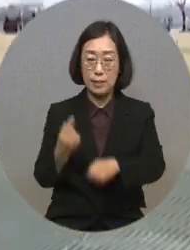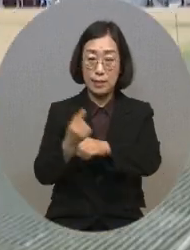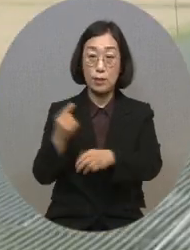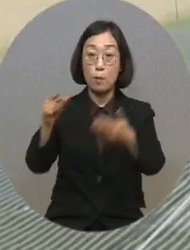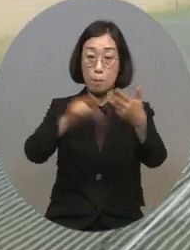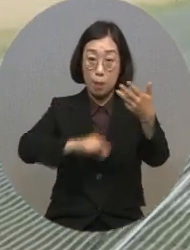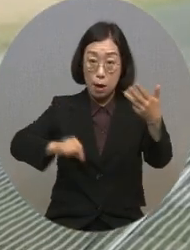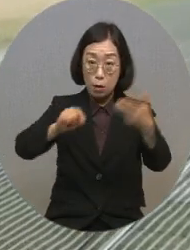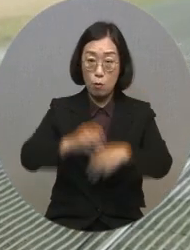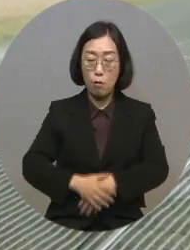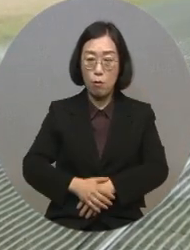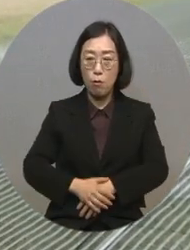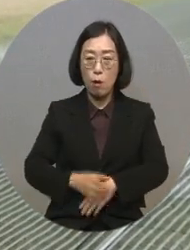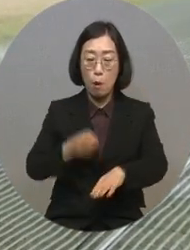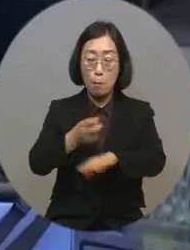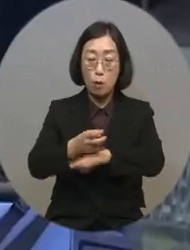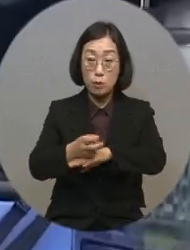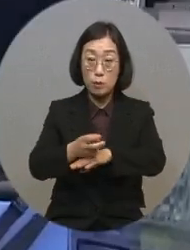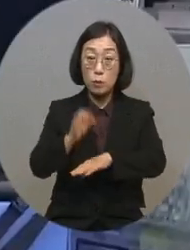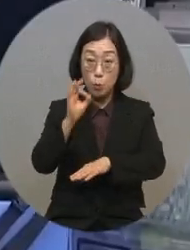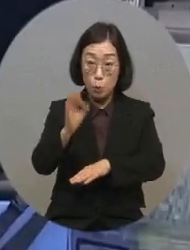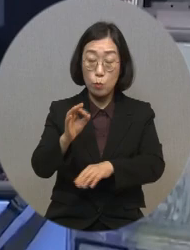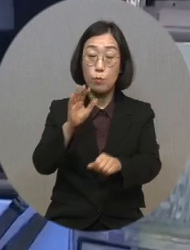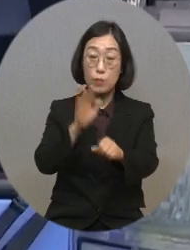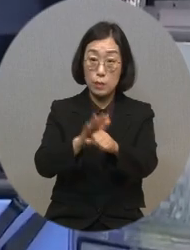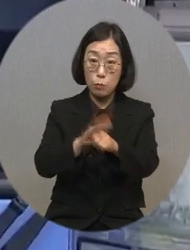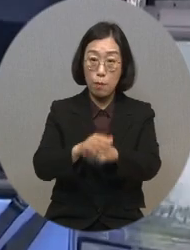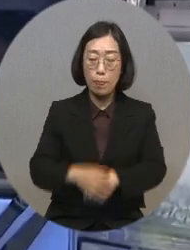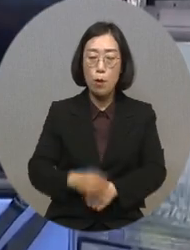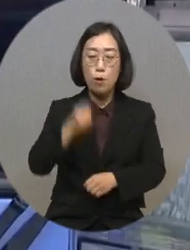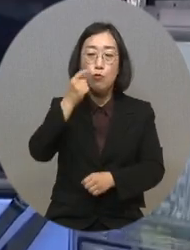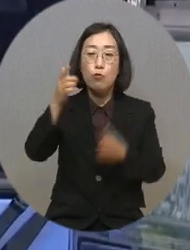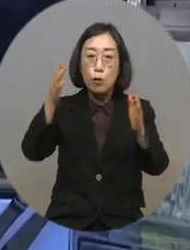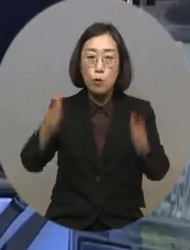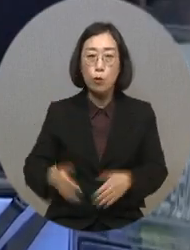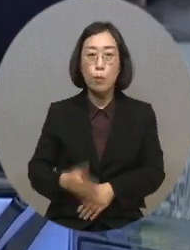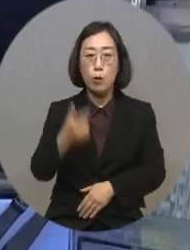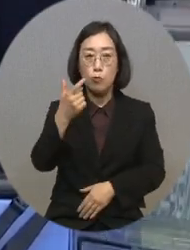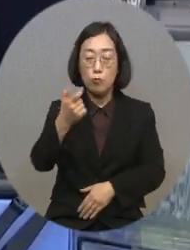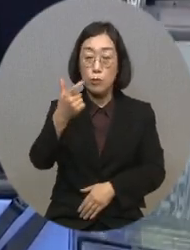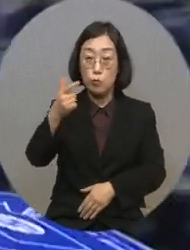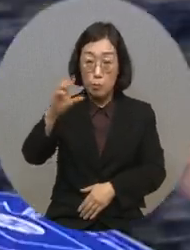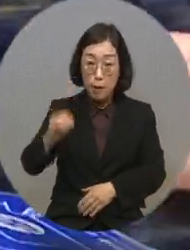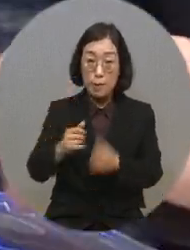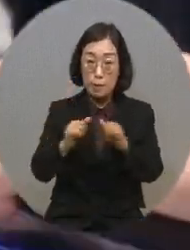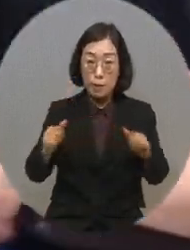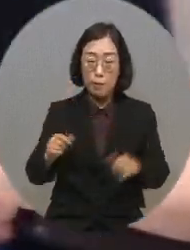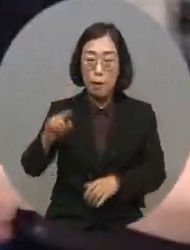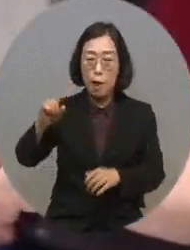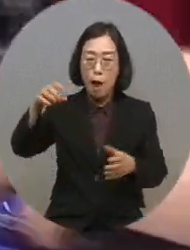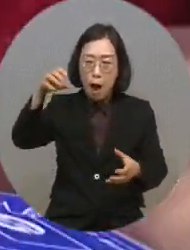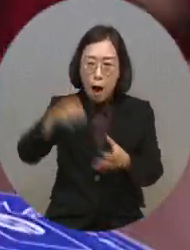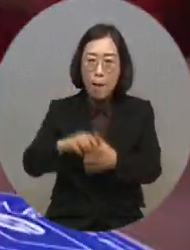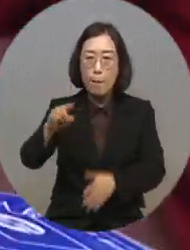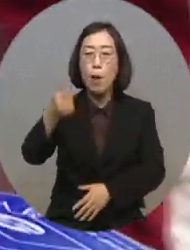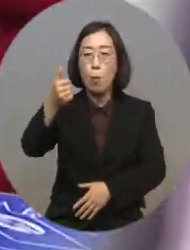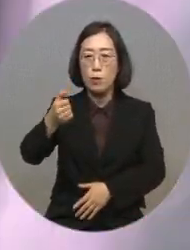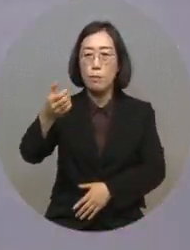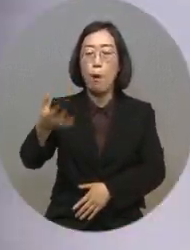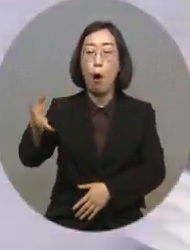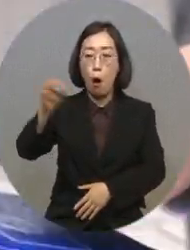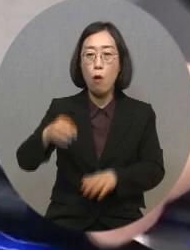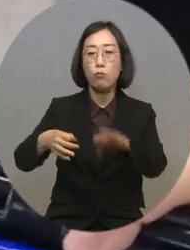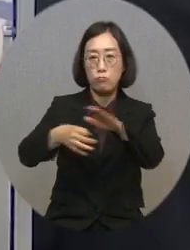장애인 버시 요금 지원을 시작한 이후 6개월간 누적 66만 명에게 총 150억 원을 지원 것으로